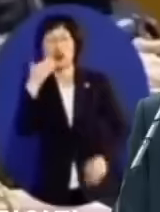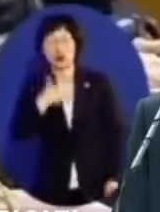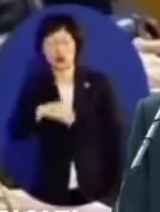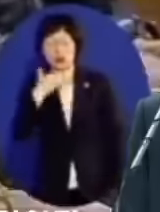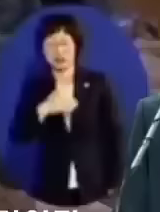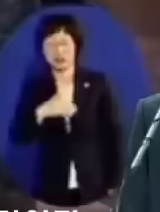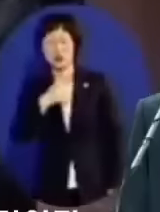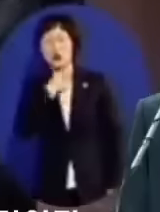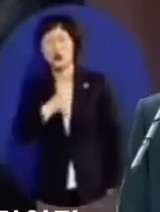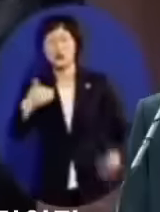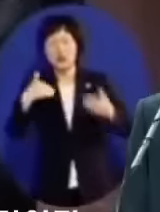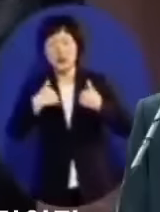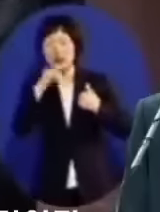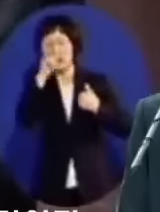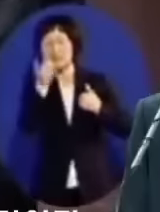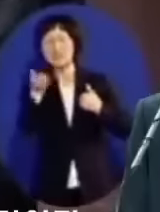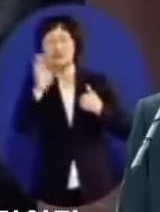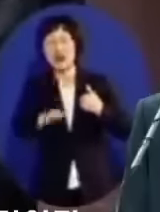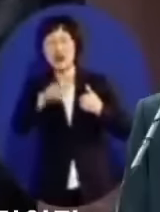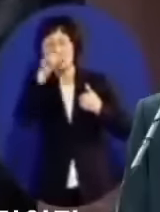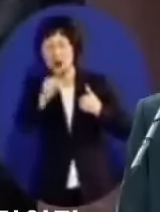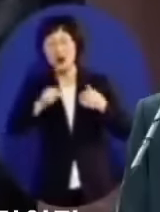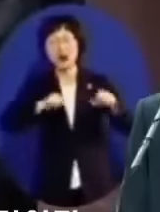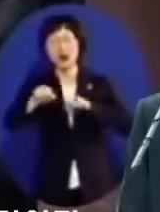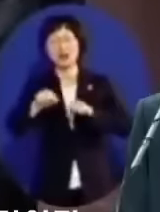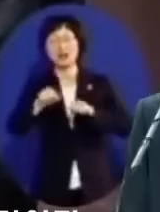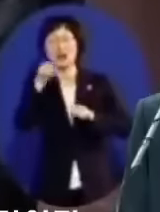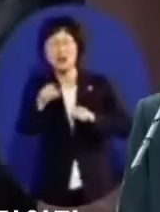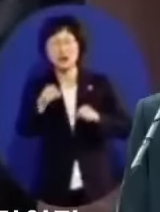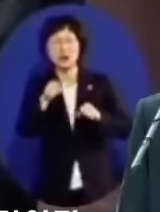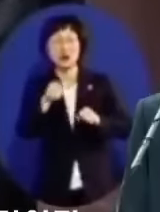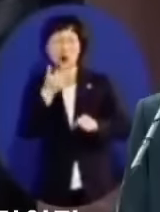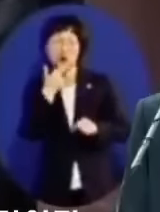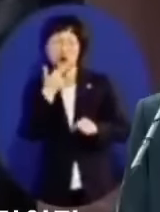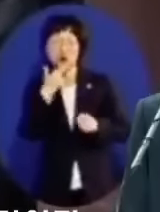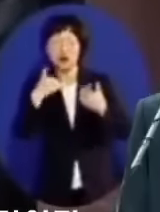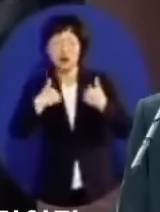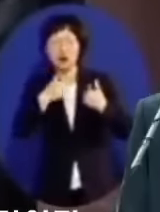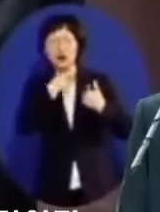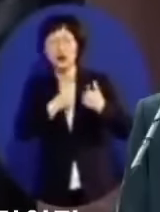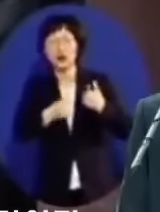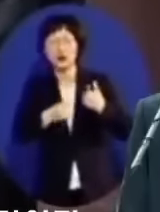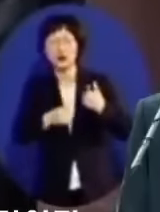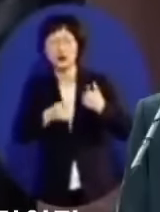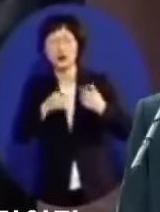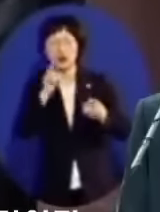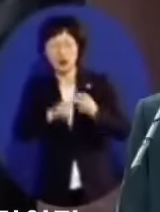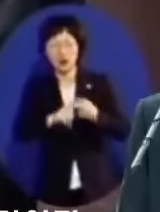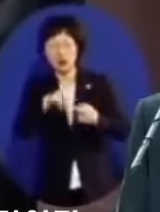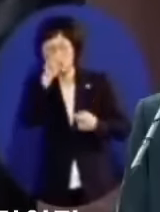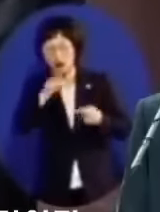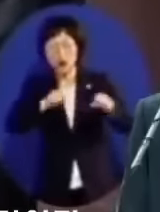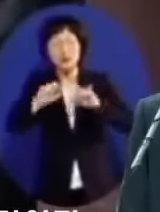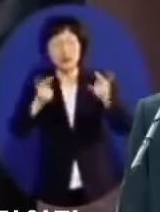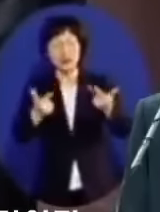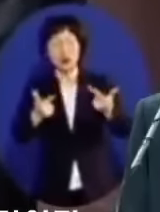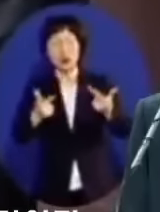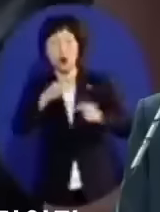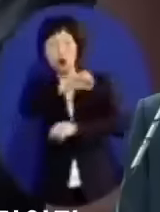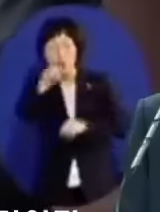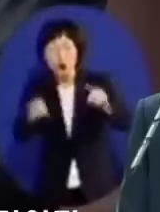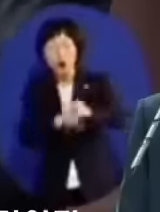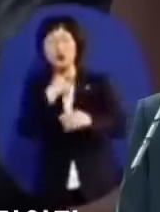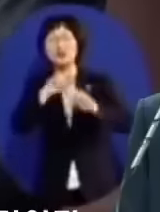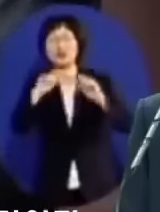아노니 원함은 내게 있으나 선을 행하는 것은 없노라. 내가 원한 바 선은 행하지 아니하고